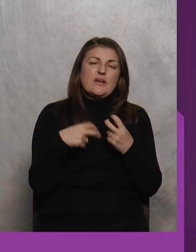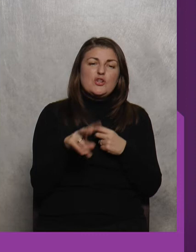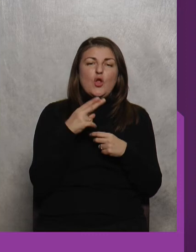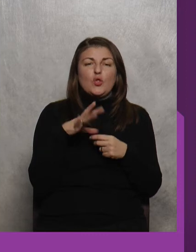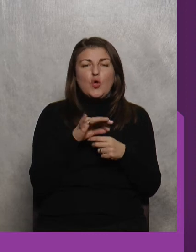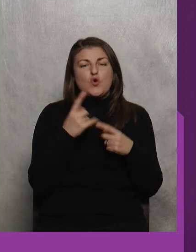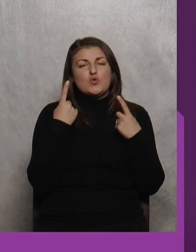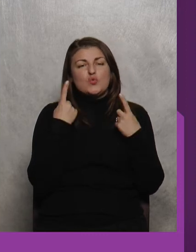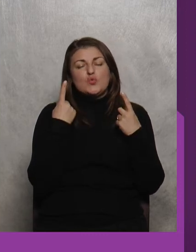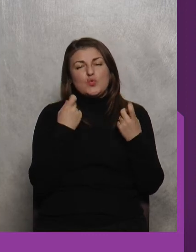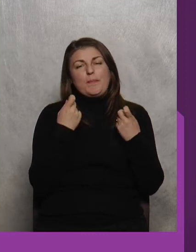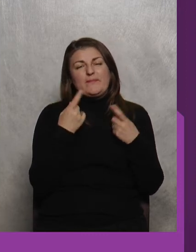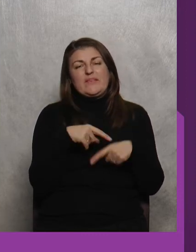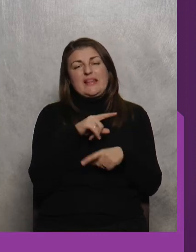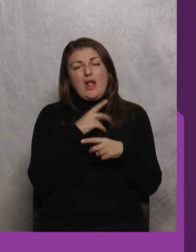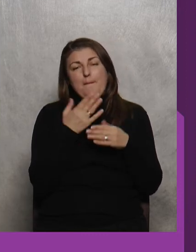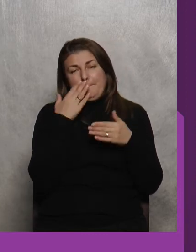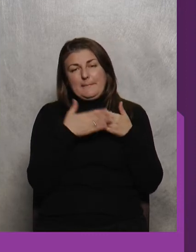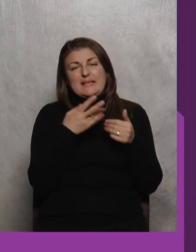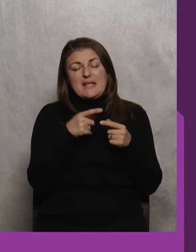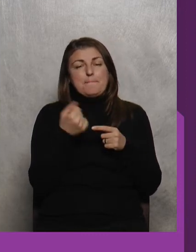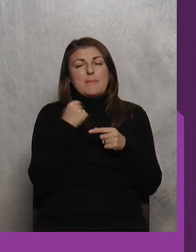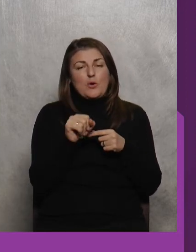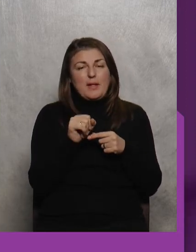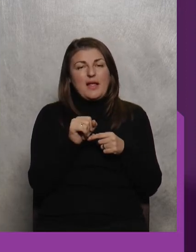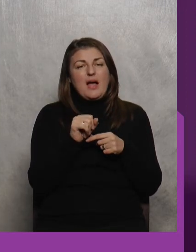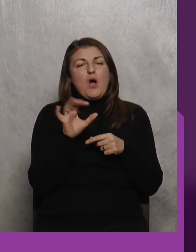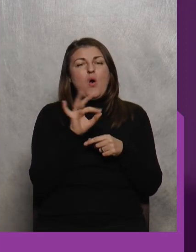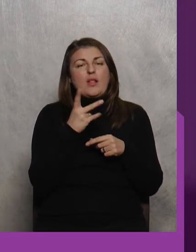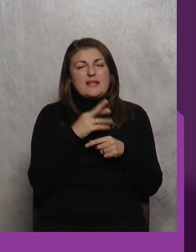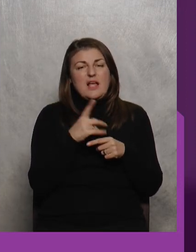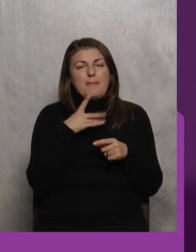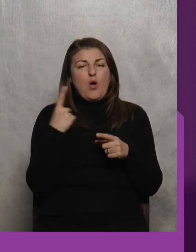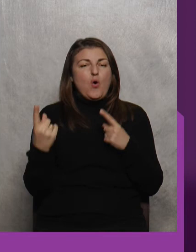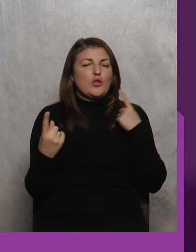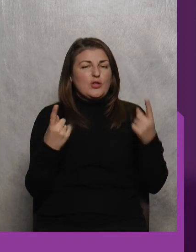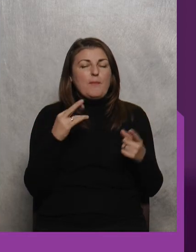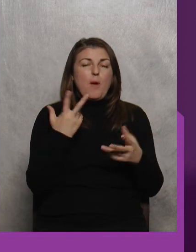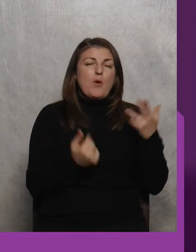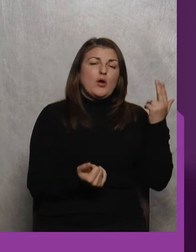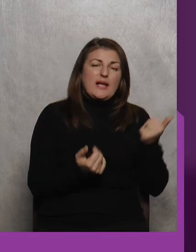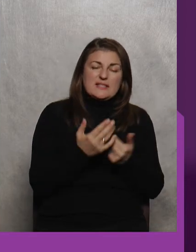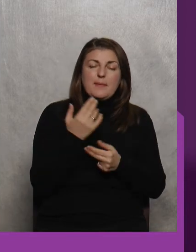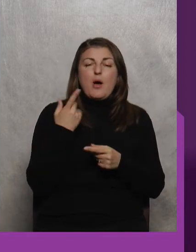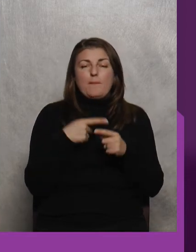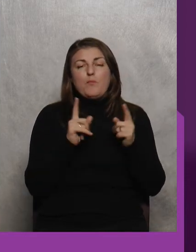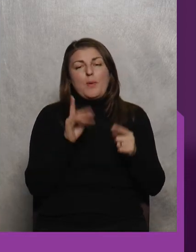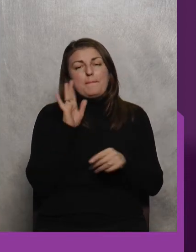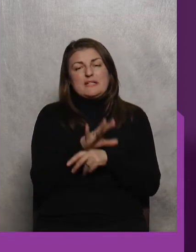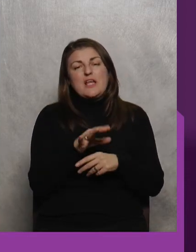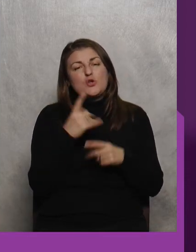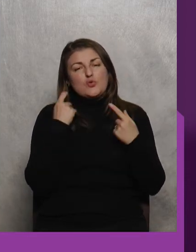до суперфіналу, так як перед цим перемогла Бесальна Олеся, 1-1 по поразкам, відповідно, буде